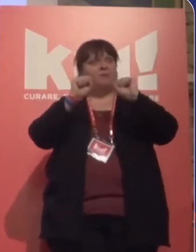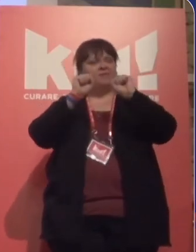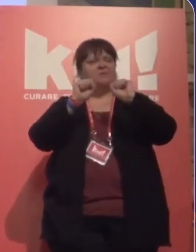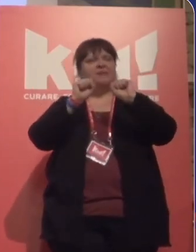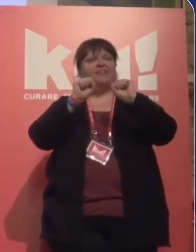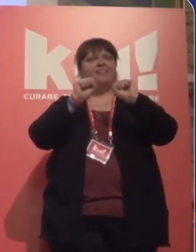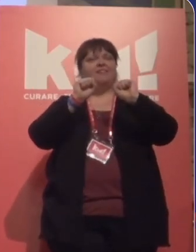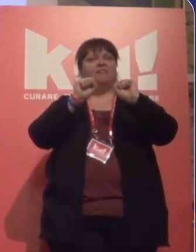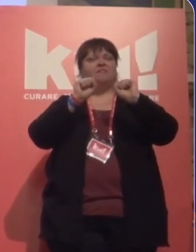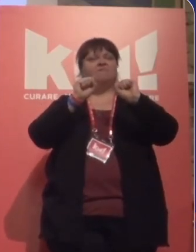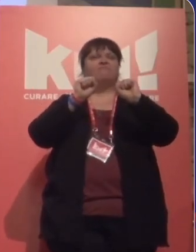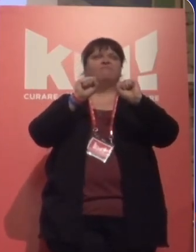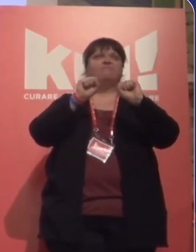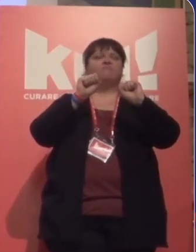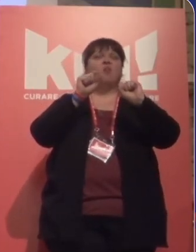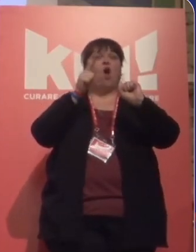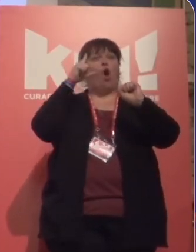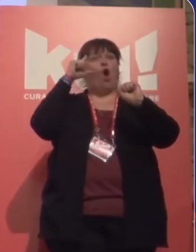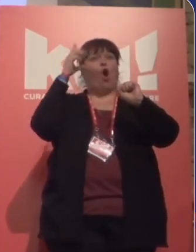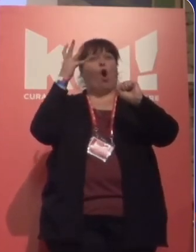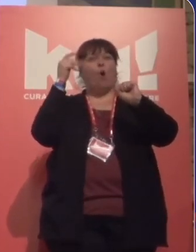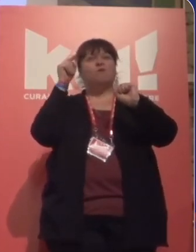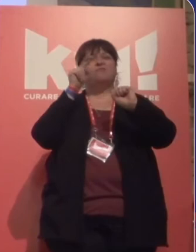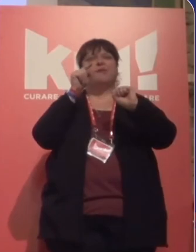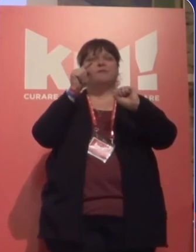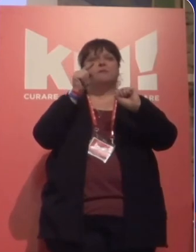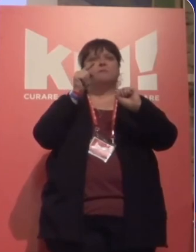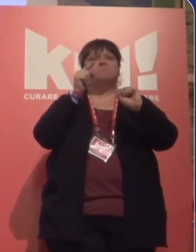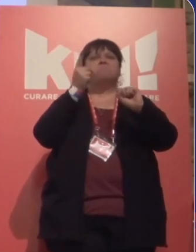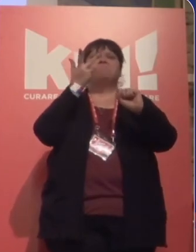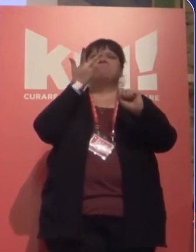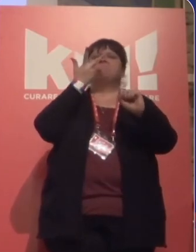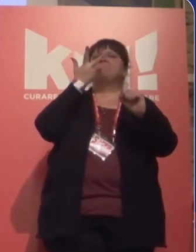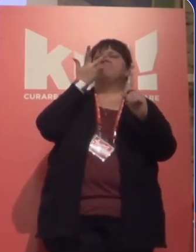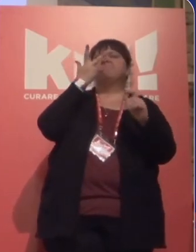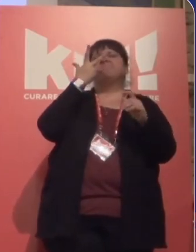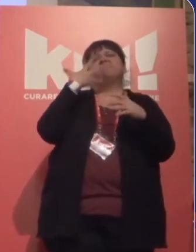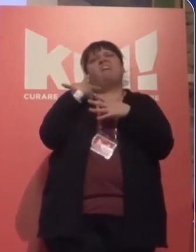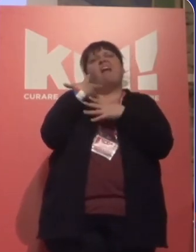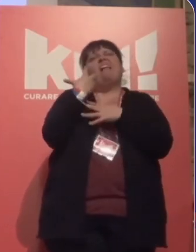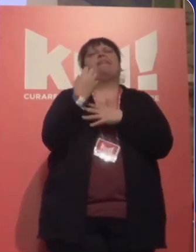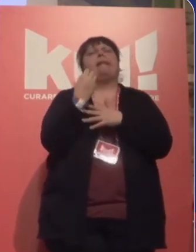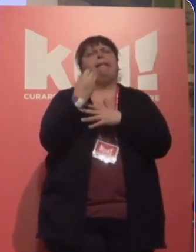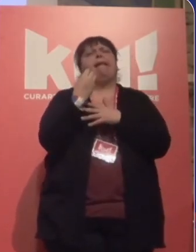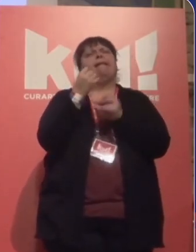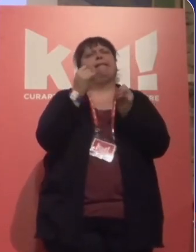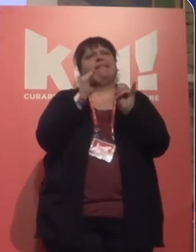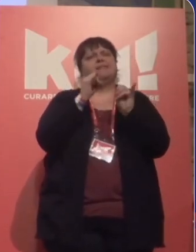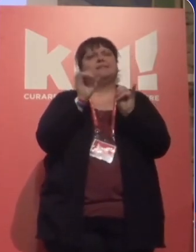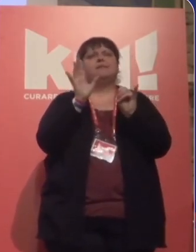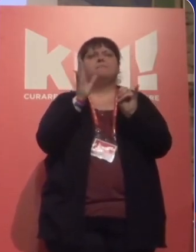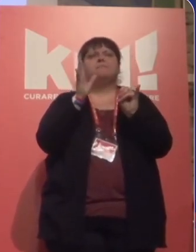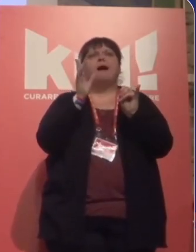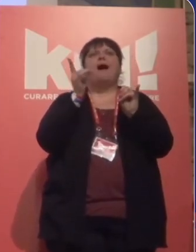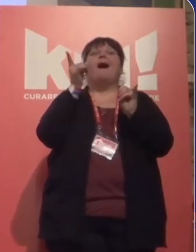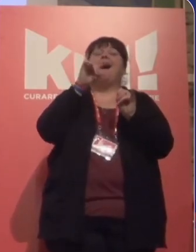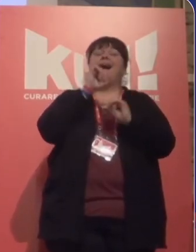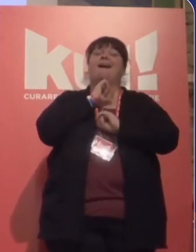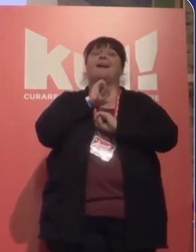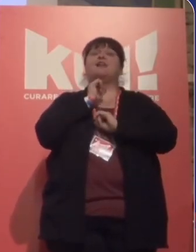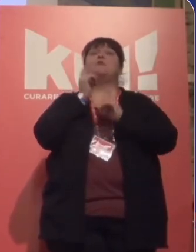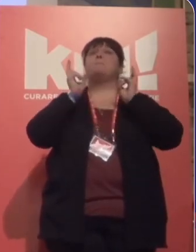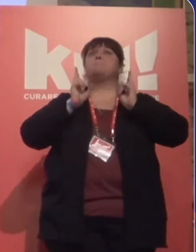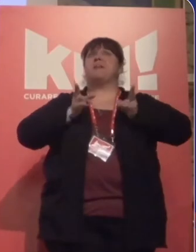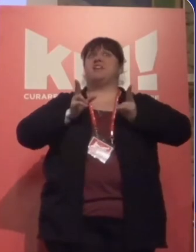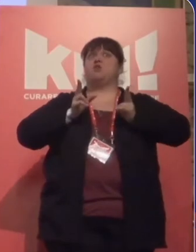perfino esistenziale ma io credo molto pericoloso ad esempio su quello politico perché